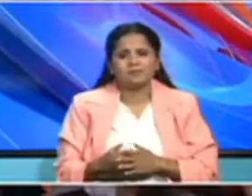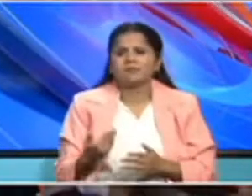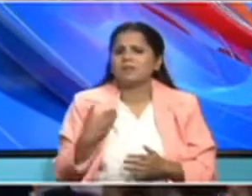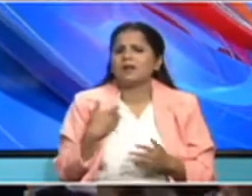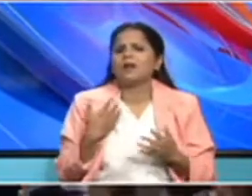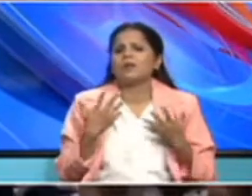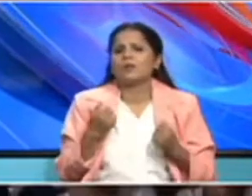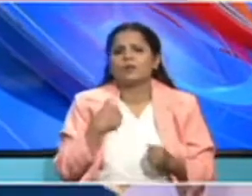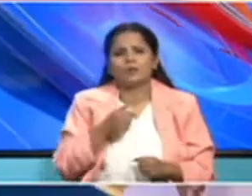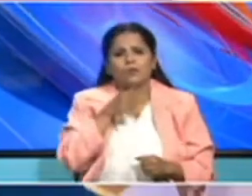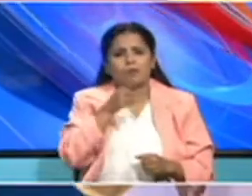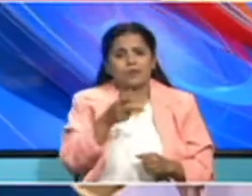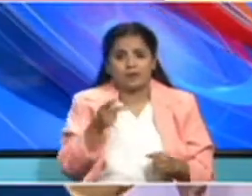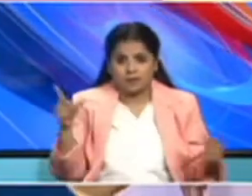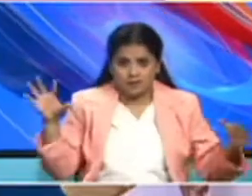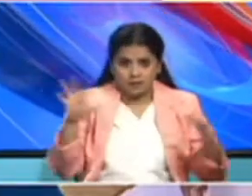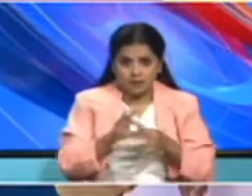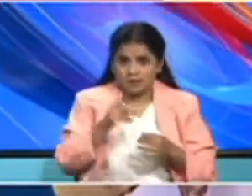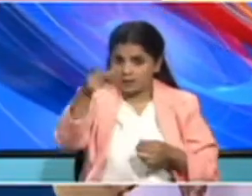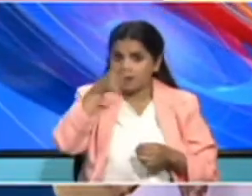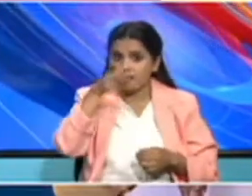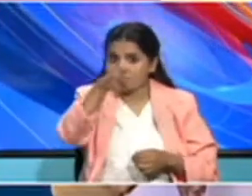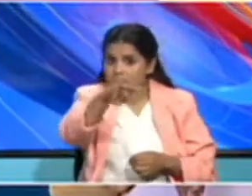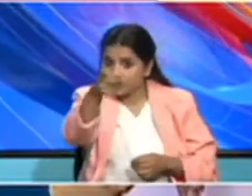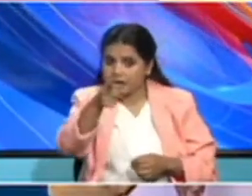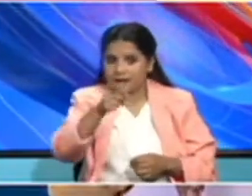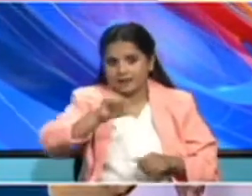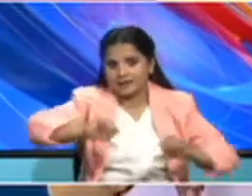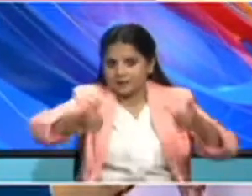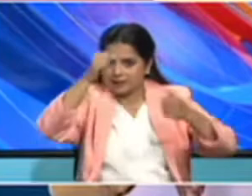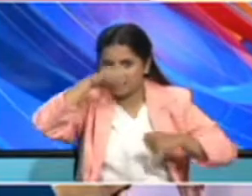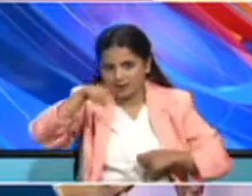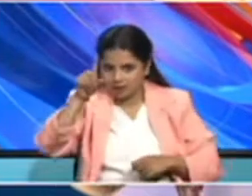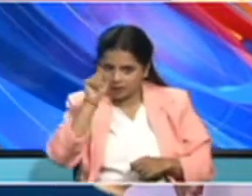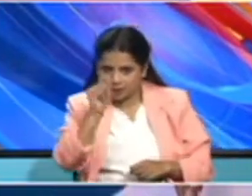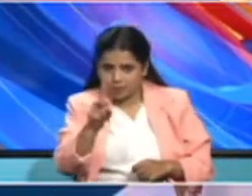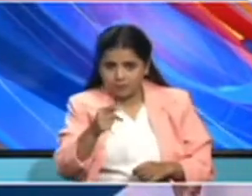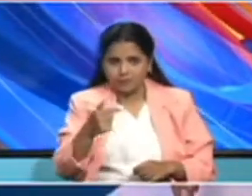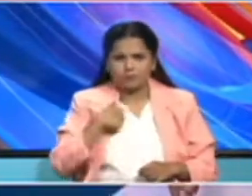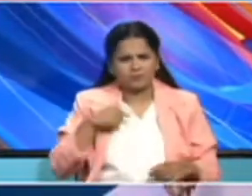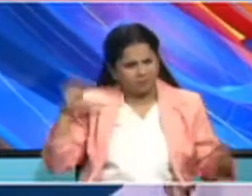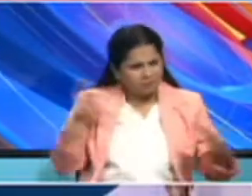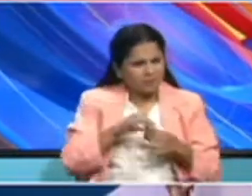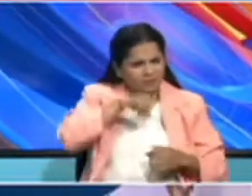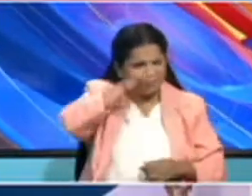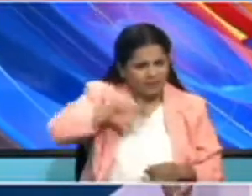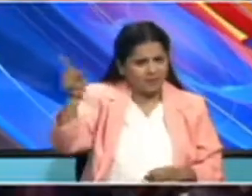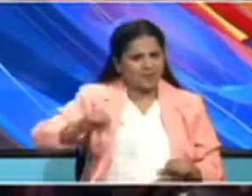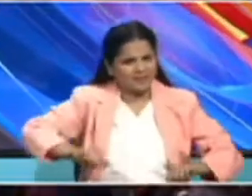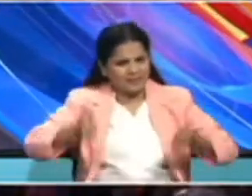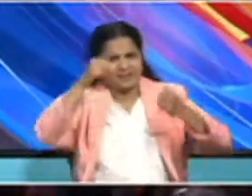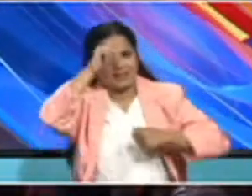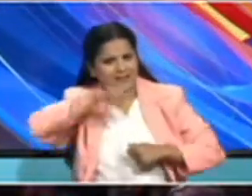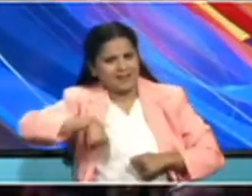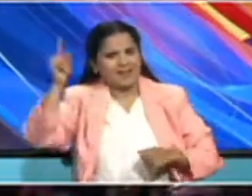मैं कहूंगा जुड़ेगा इंडिया, आप बोलिए जीतेगा इंडिया। जुड़ेगा इंडिया,